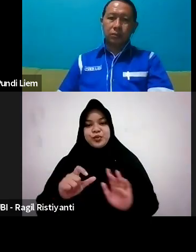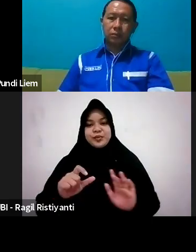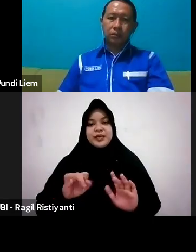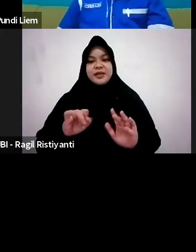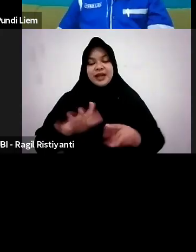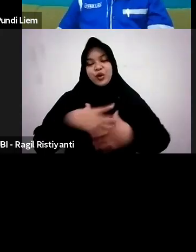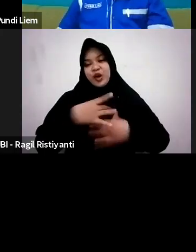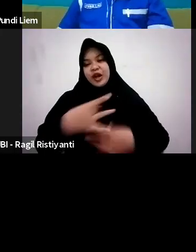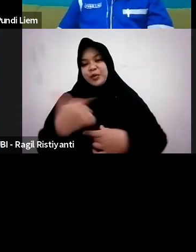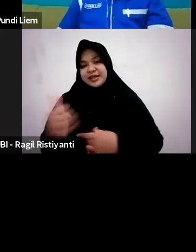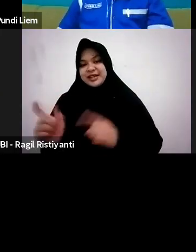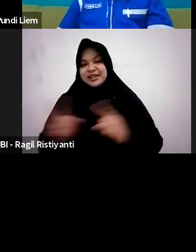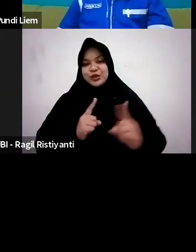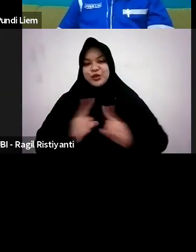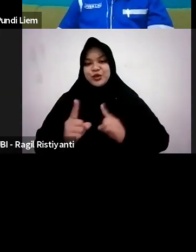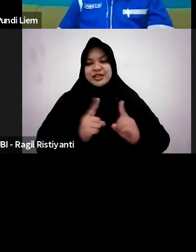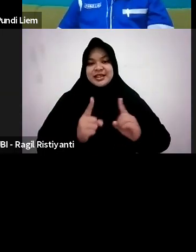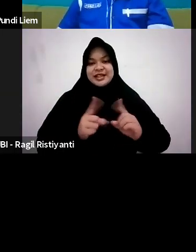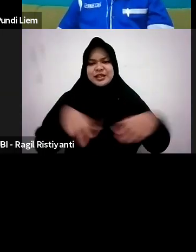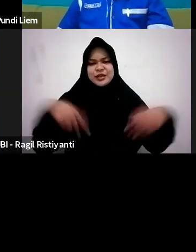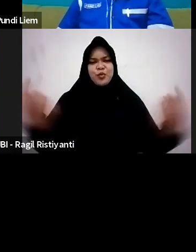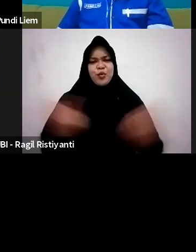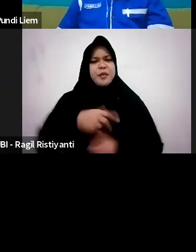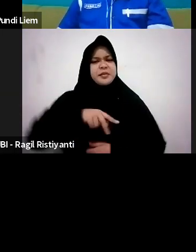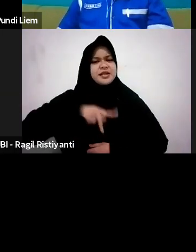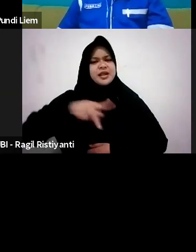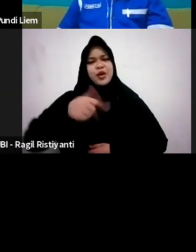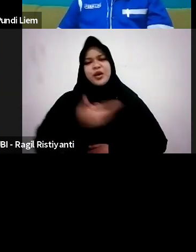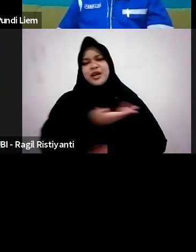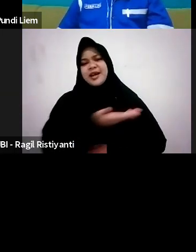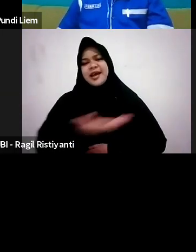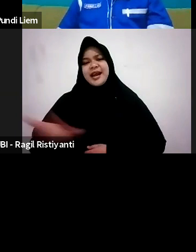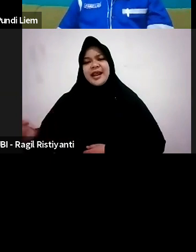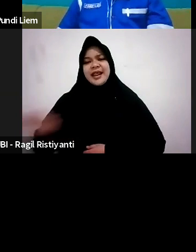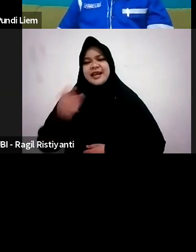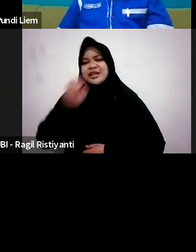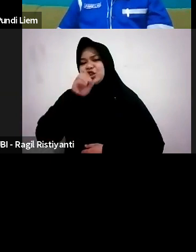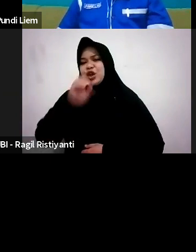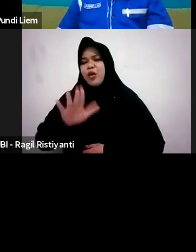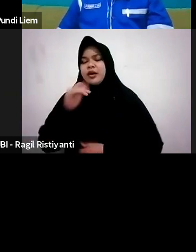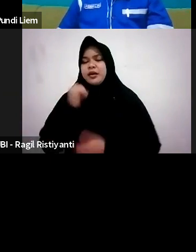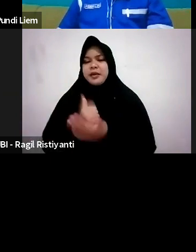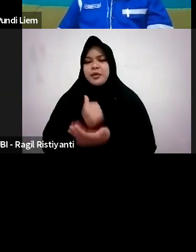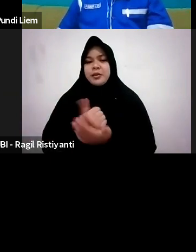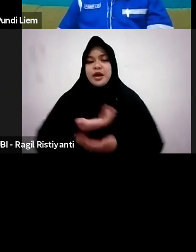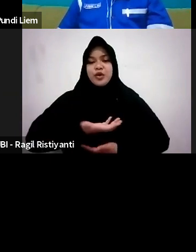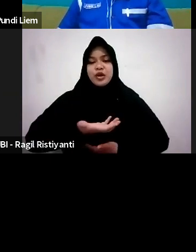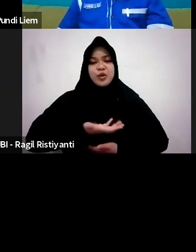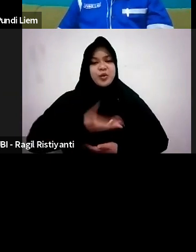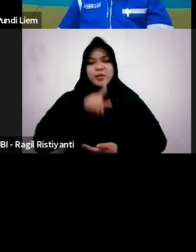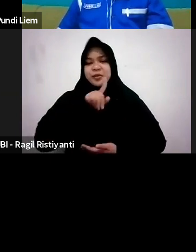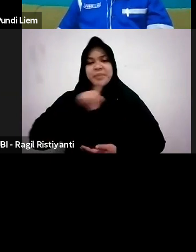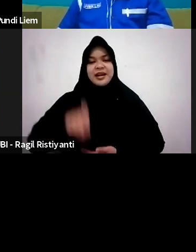diskusi ya Jadi buat seluruh peserta sesi tanya-jawab dipersilahkan banget kalau seandainya ada